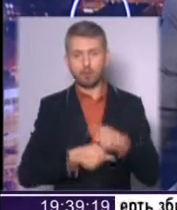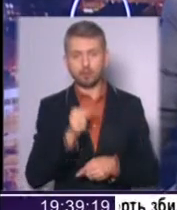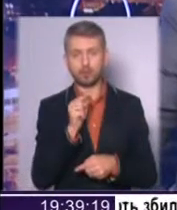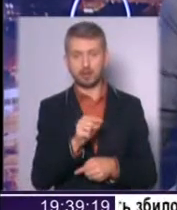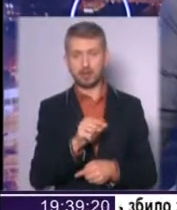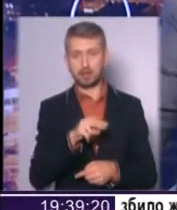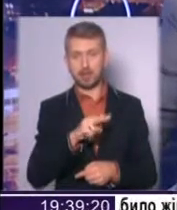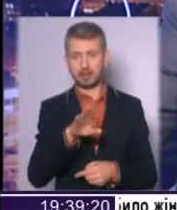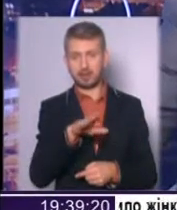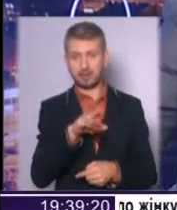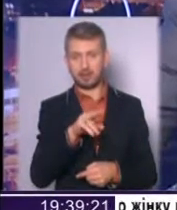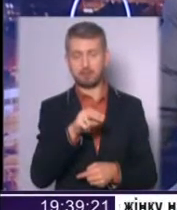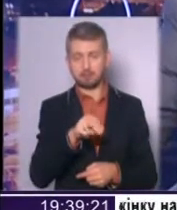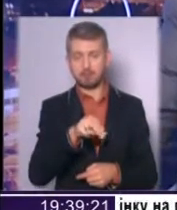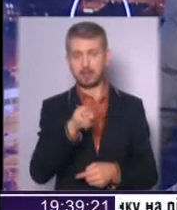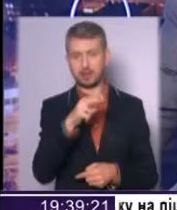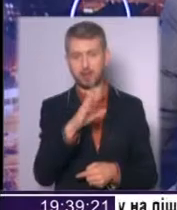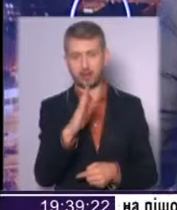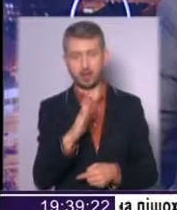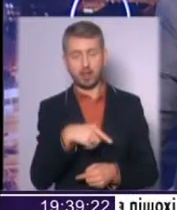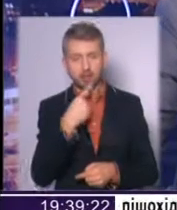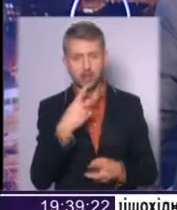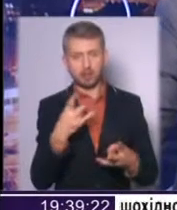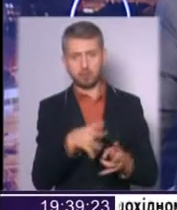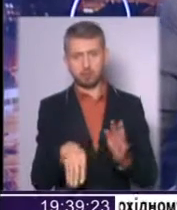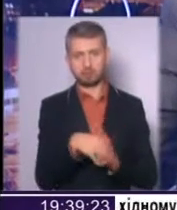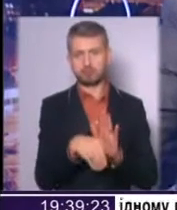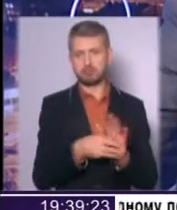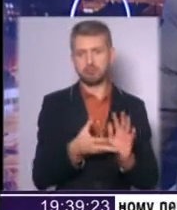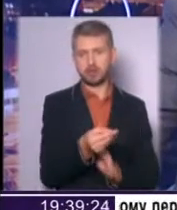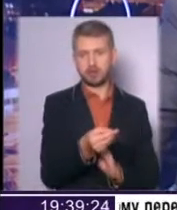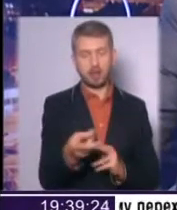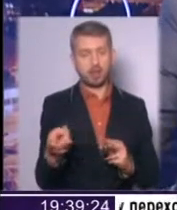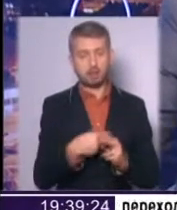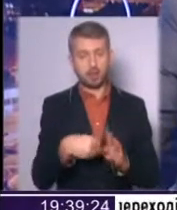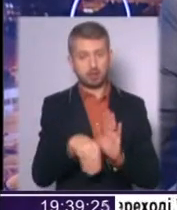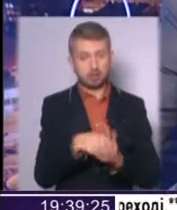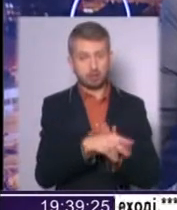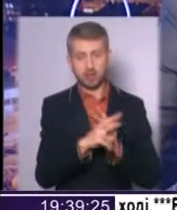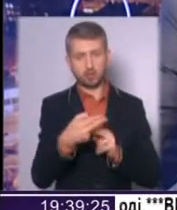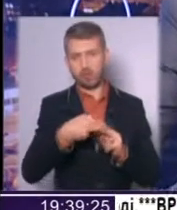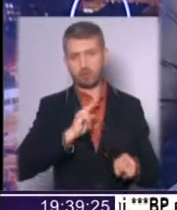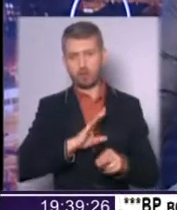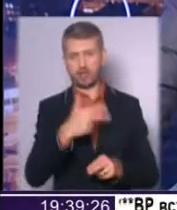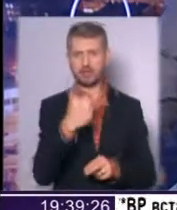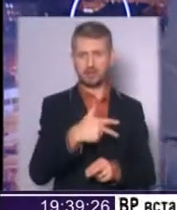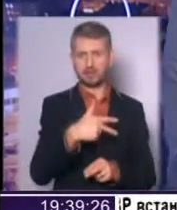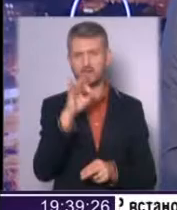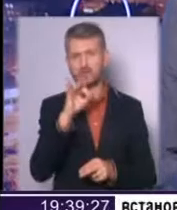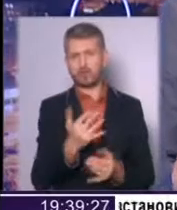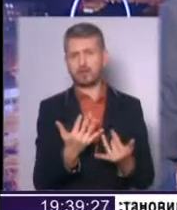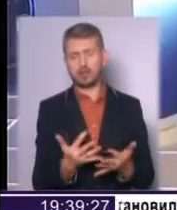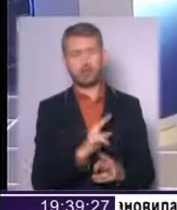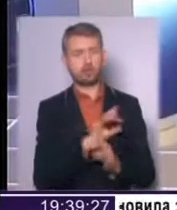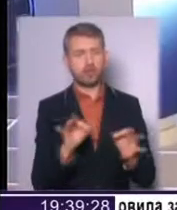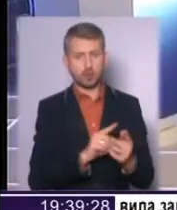мене взагалі окреме питання ставлення до того ПДВ, як найкорупційнішого податку, якого вже давно потрібно було б замінити. І в світі